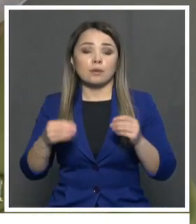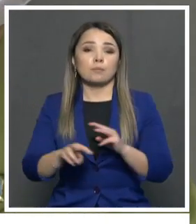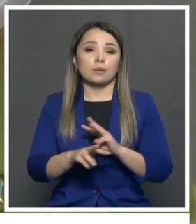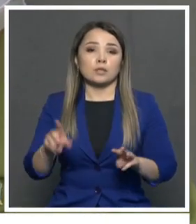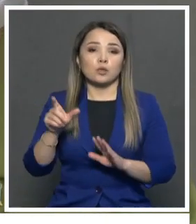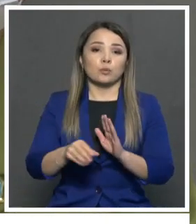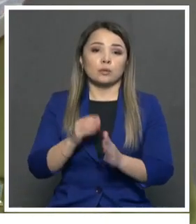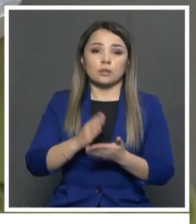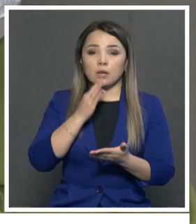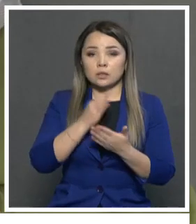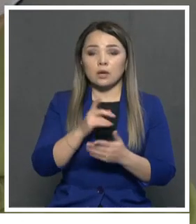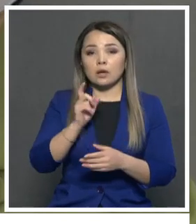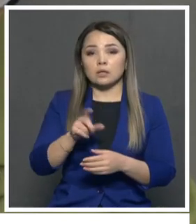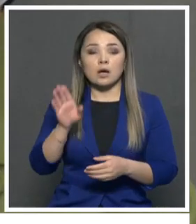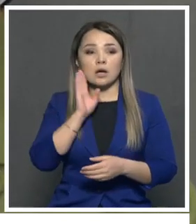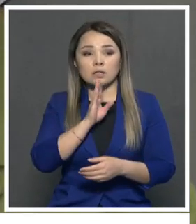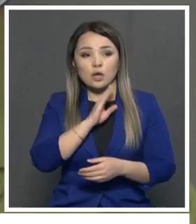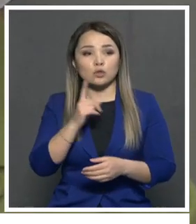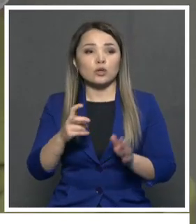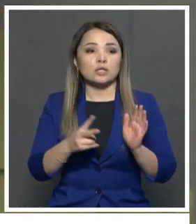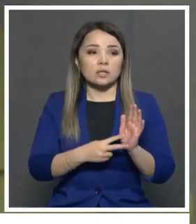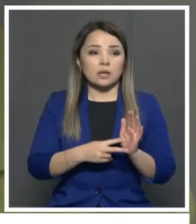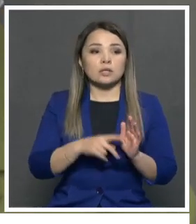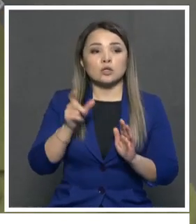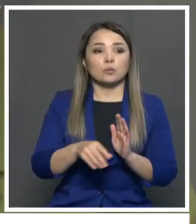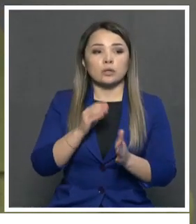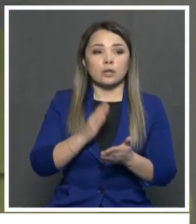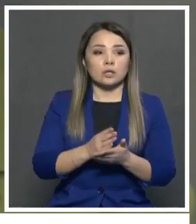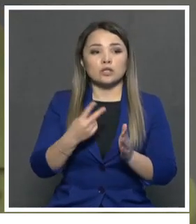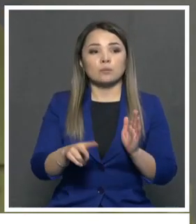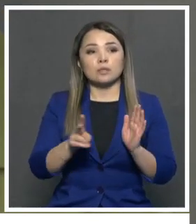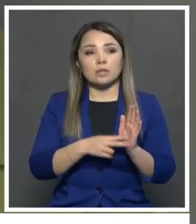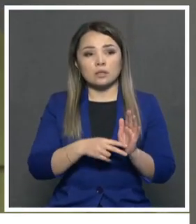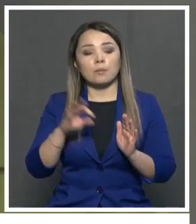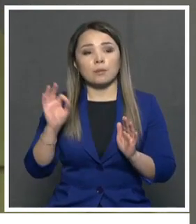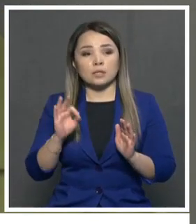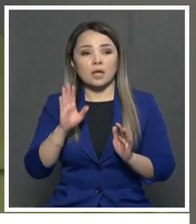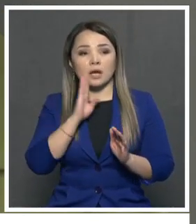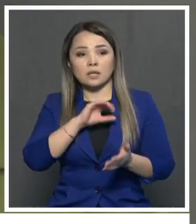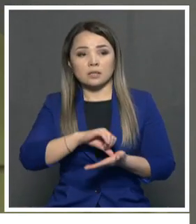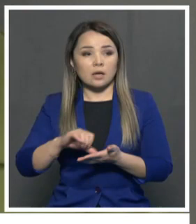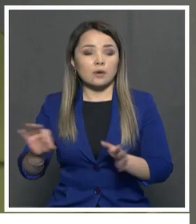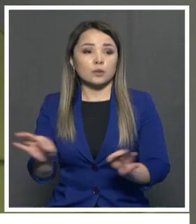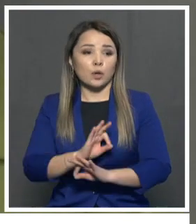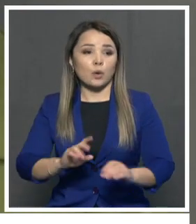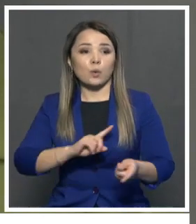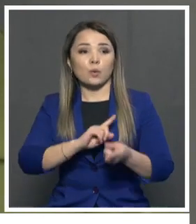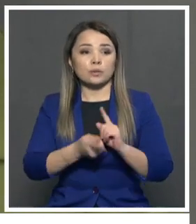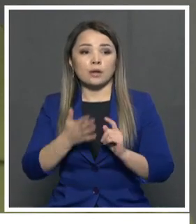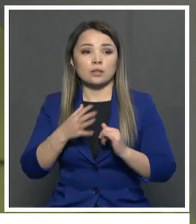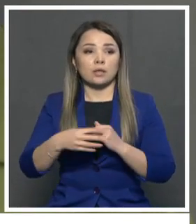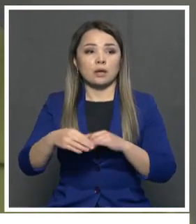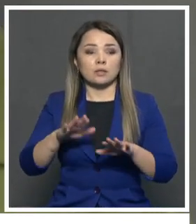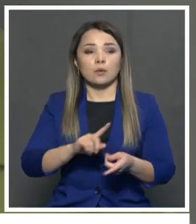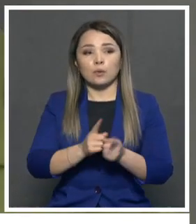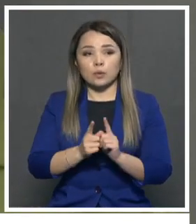мәжілістегі депутаттарымыз ол әйел азаматтар, 107 депутаттың 27% әйел азаматтар. Ең керемет өзгерістер бізде өңірлерде болып